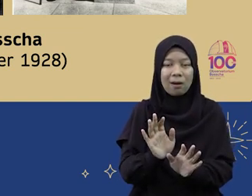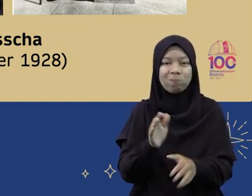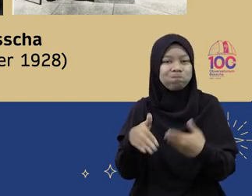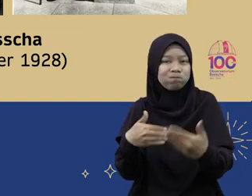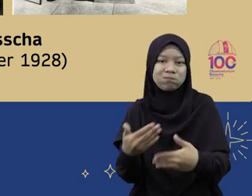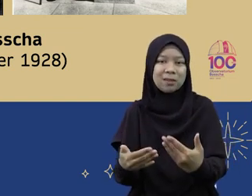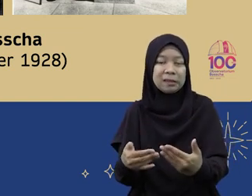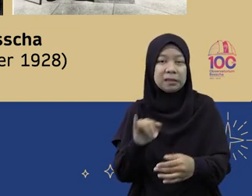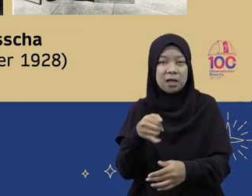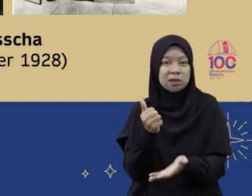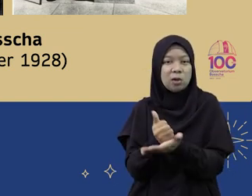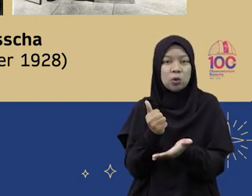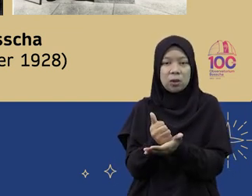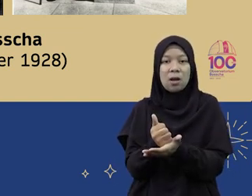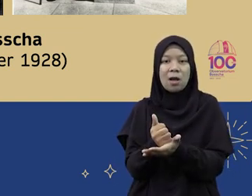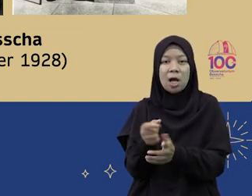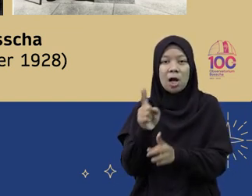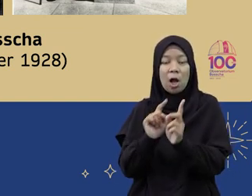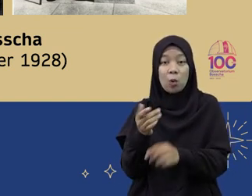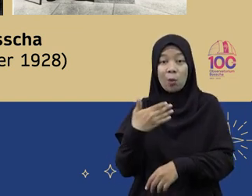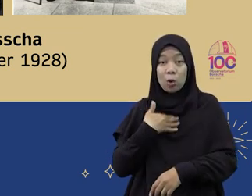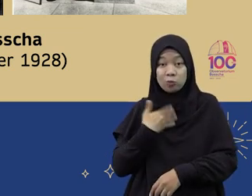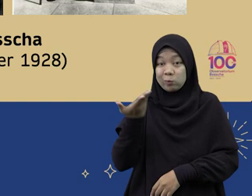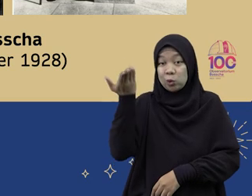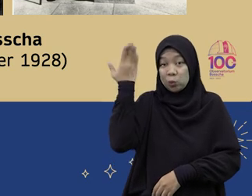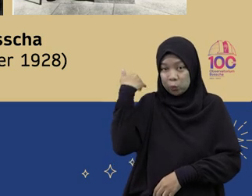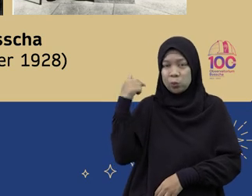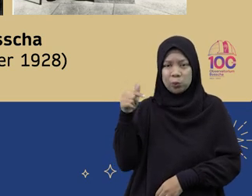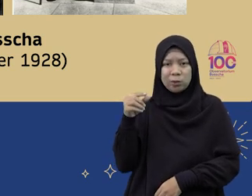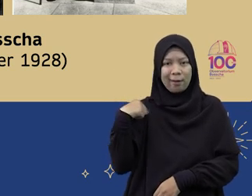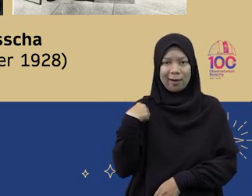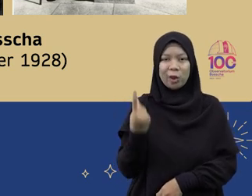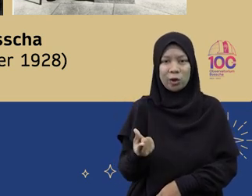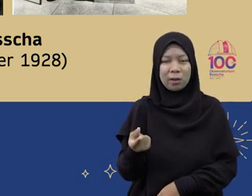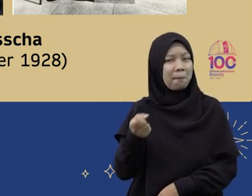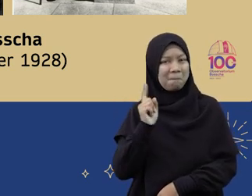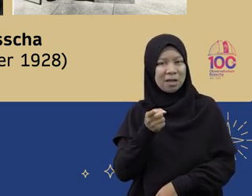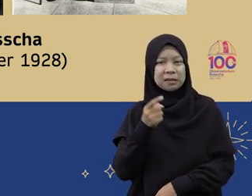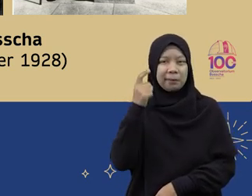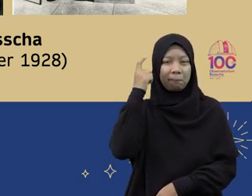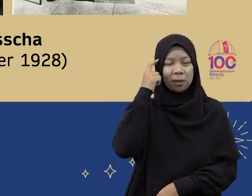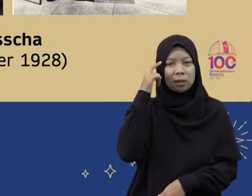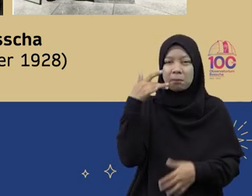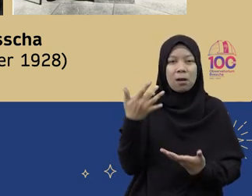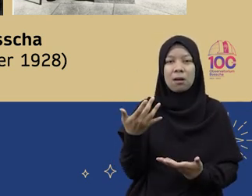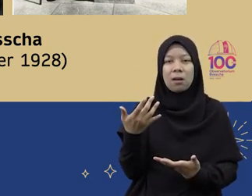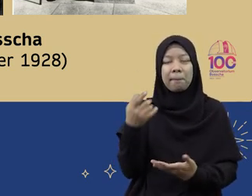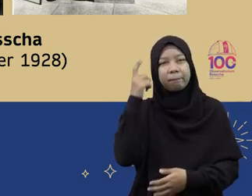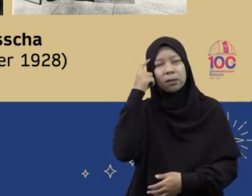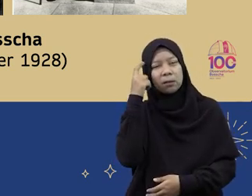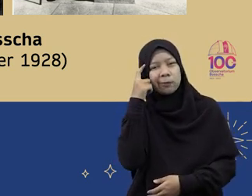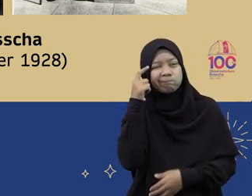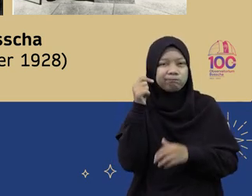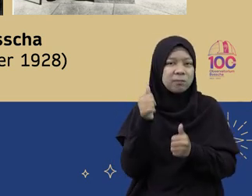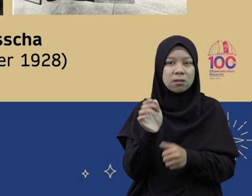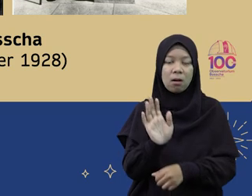sangat kalau saya saat itu menjadi Rektor pasti berpikir keras ya